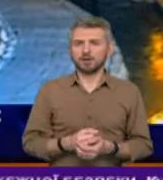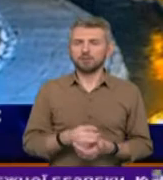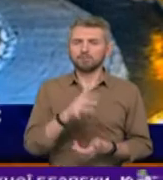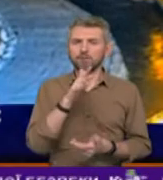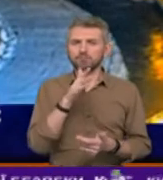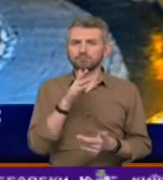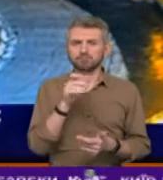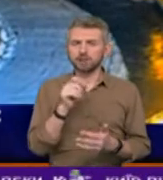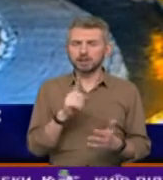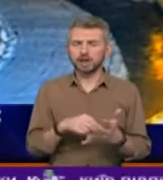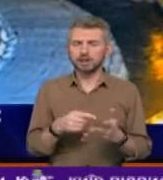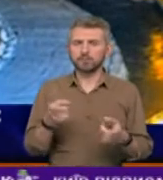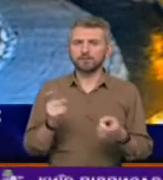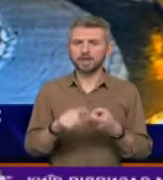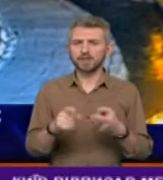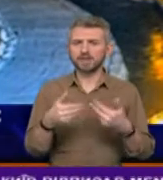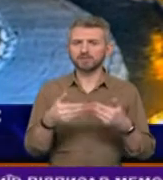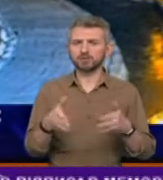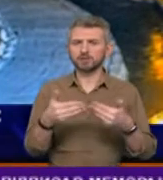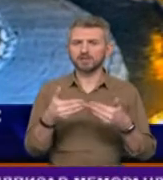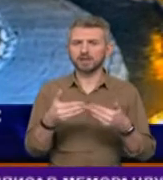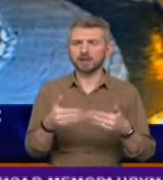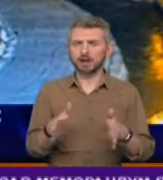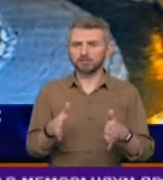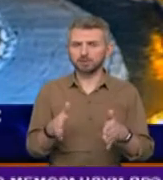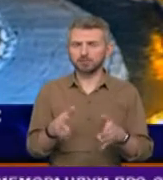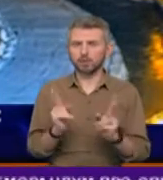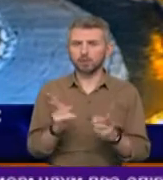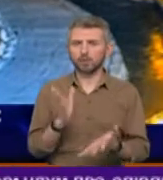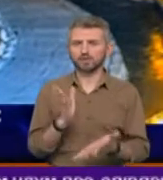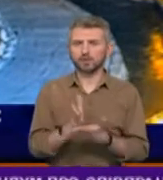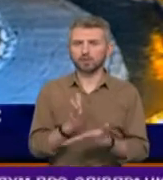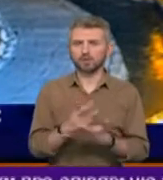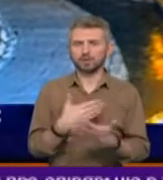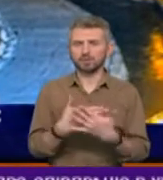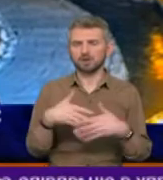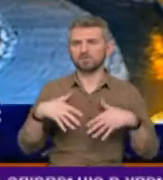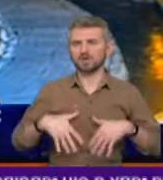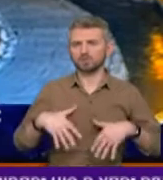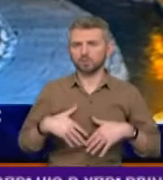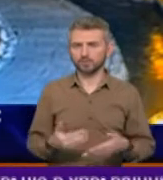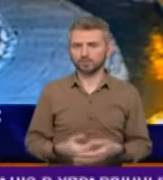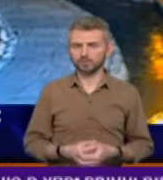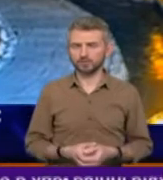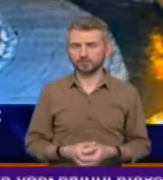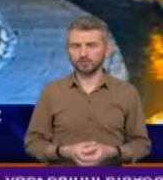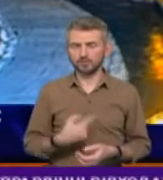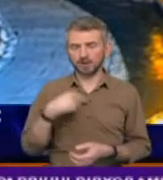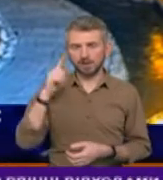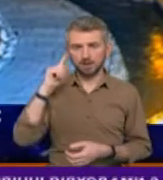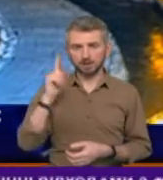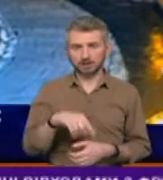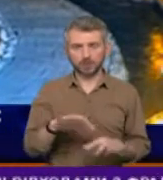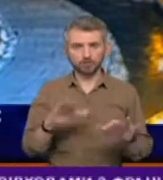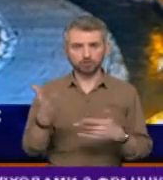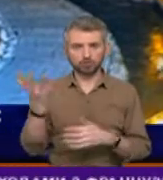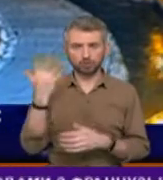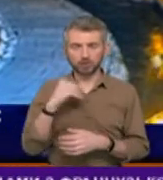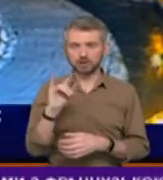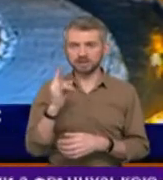абсолютно, ну, це взагалі, да, проблема, ну, і це те, над чим працювати треба в Україні, це правова обізнаність громадян. І учень,